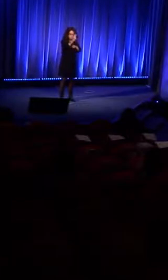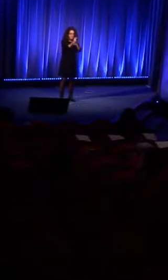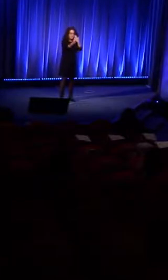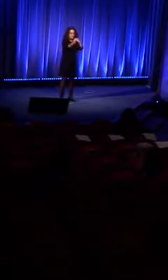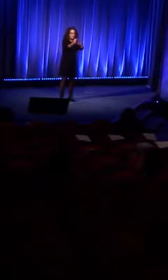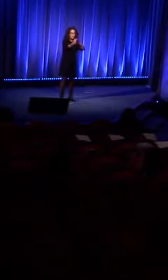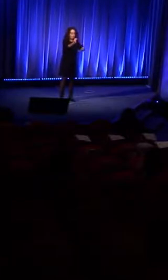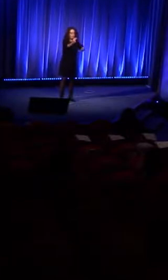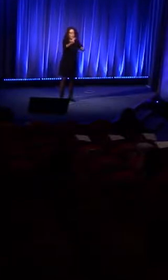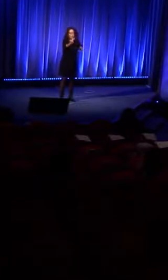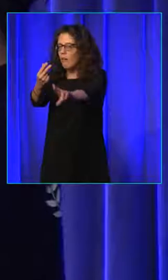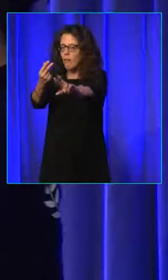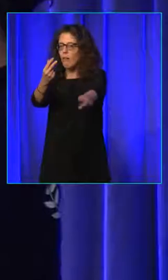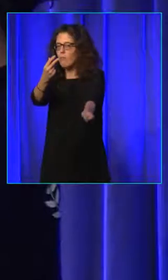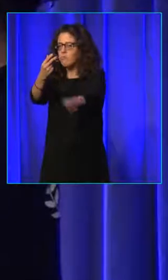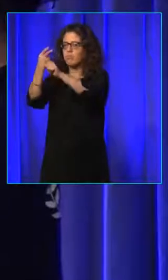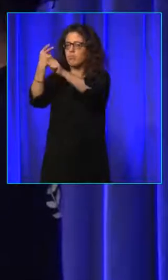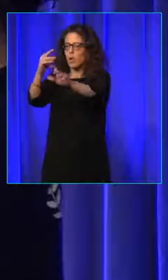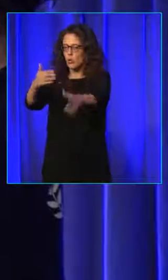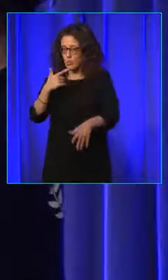il va répondre. Et pendant ce temps,